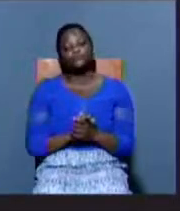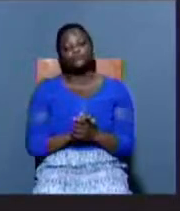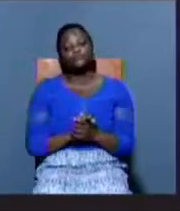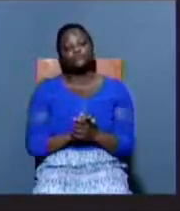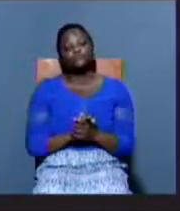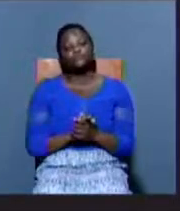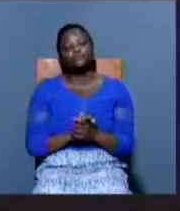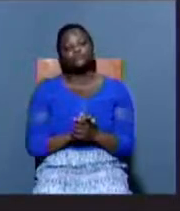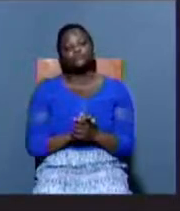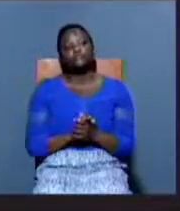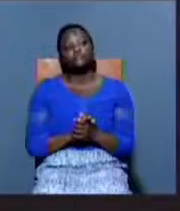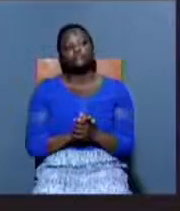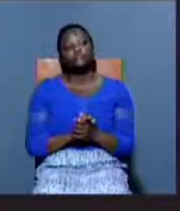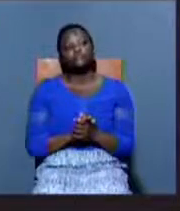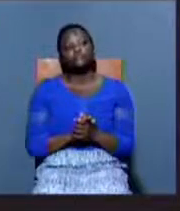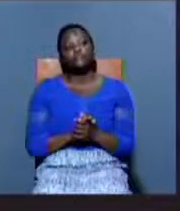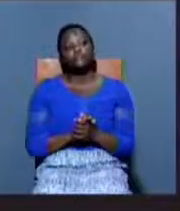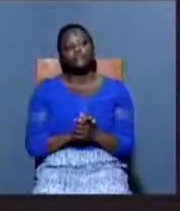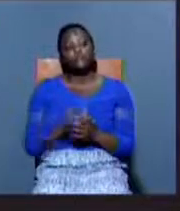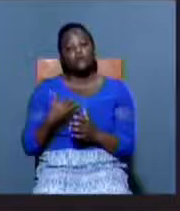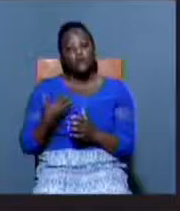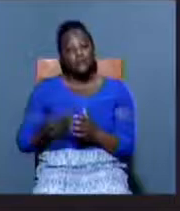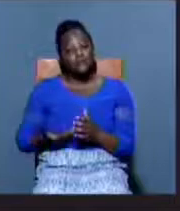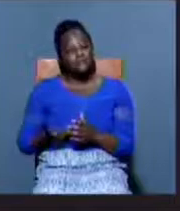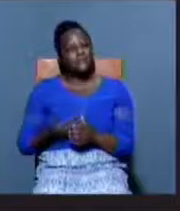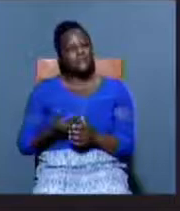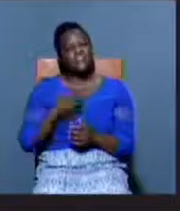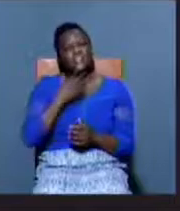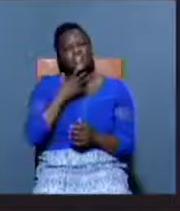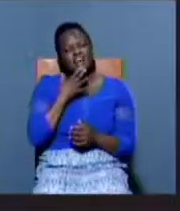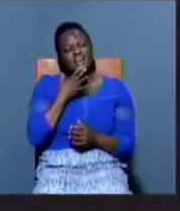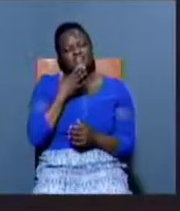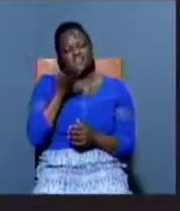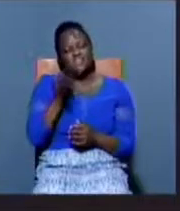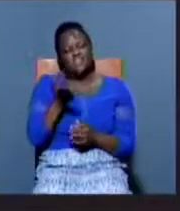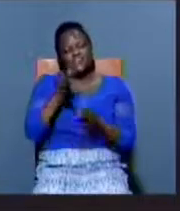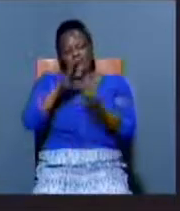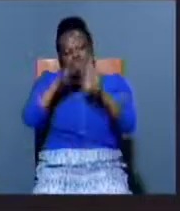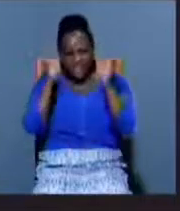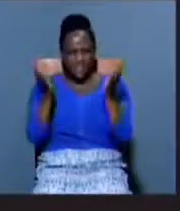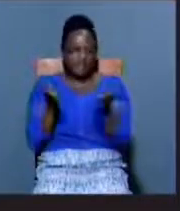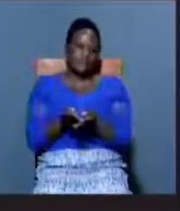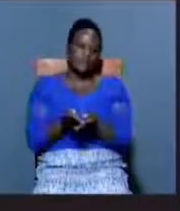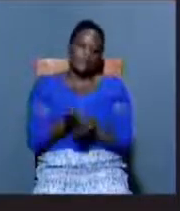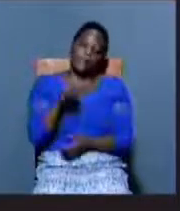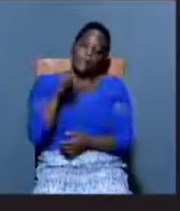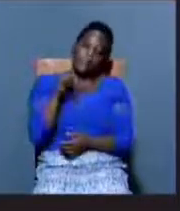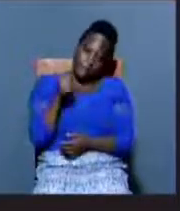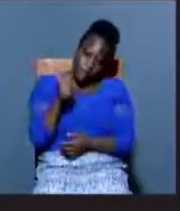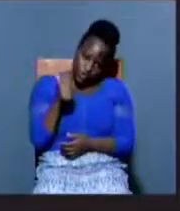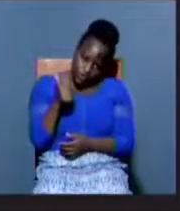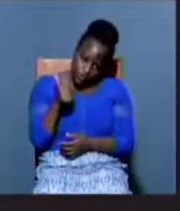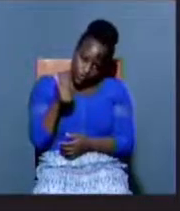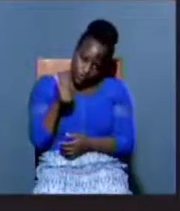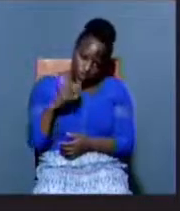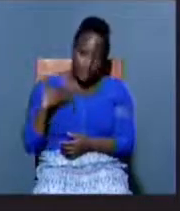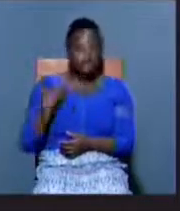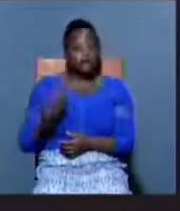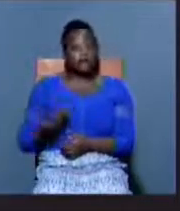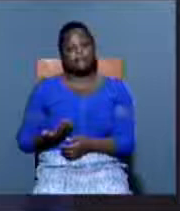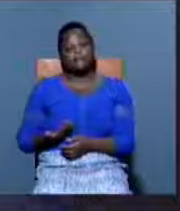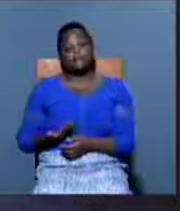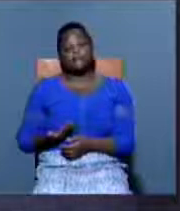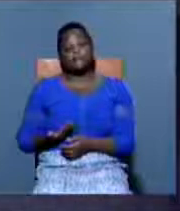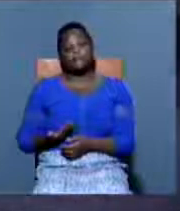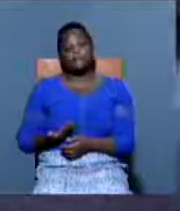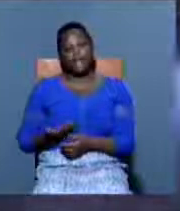vizuri. Hata kama mwanamke ni nani kwenye hii dunia, still ni mwanamke. Anakuhitaji